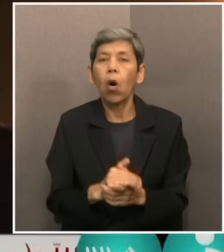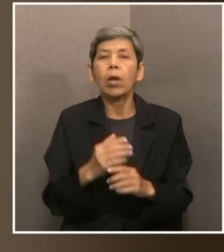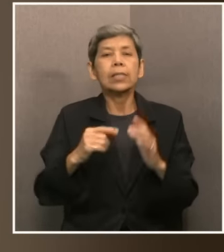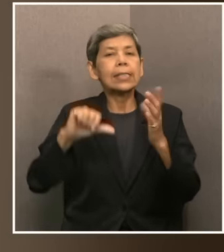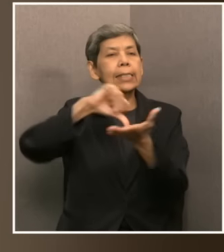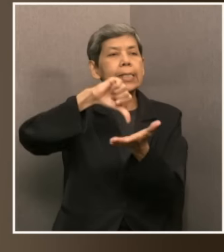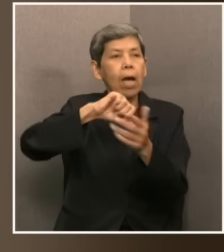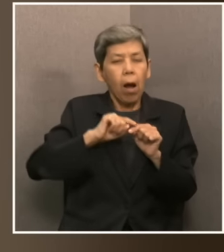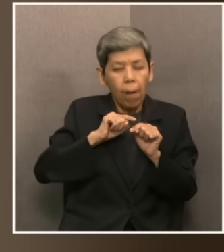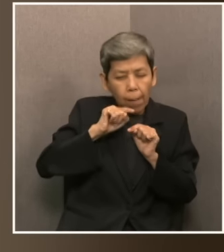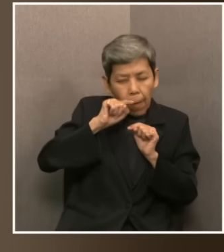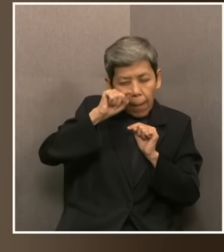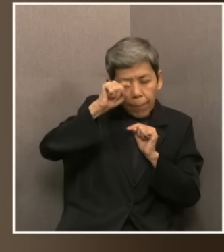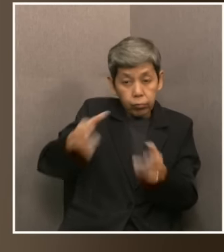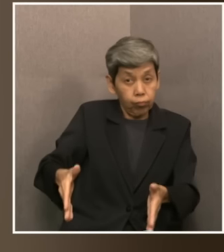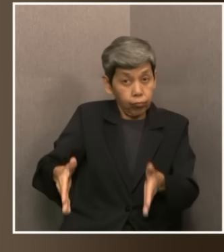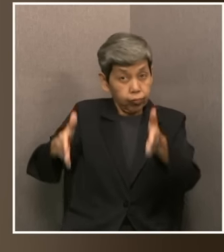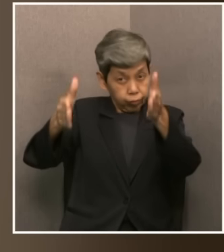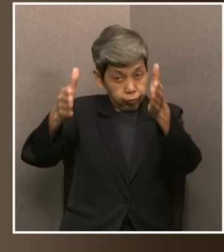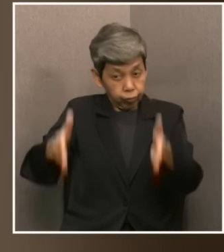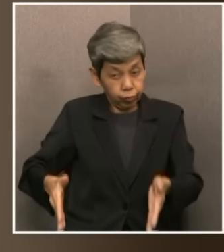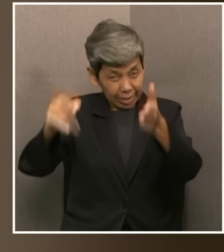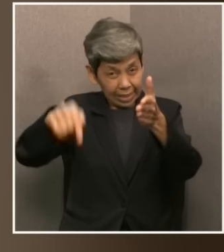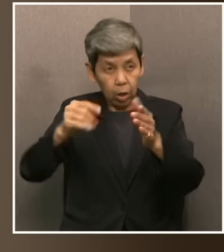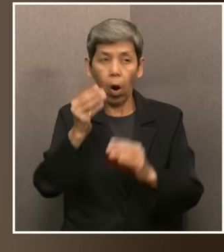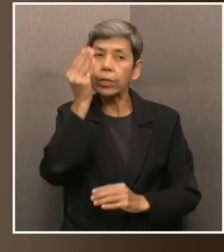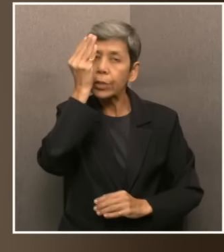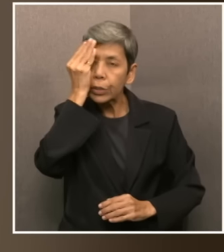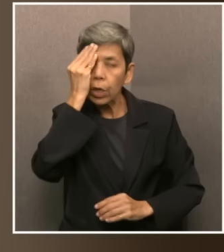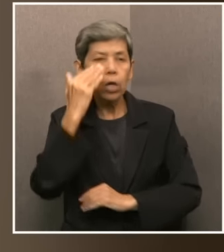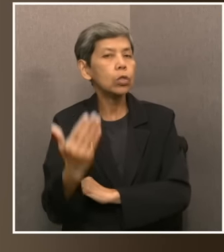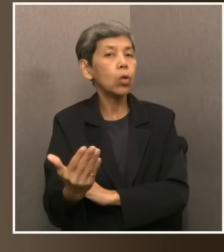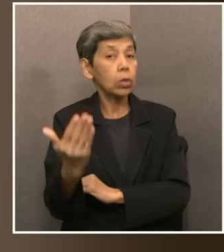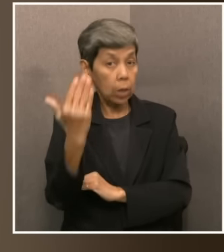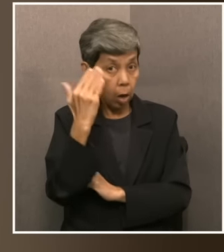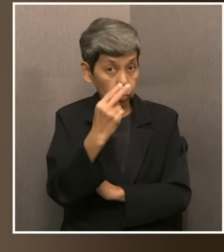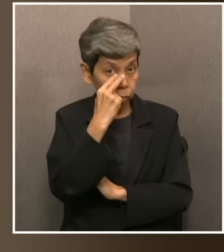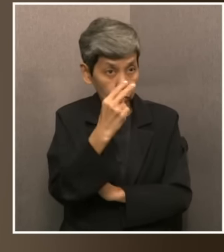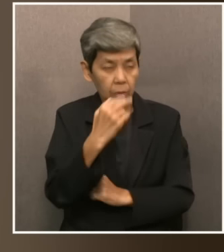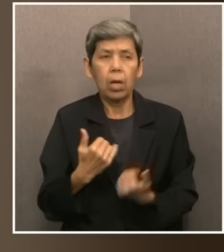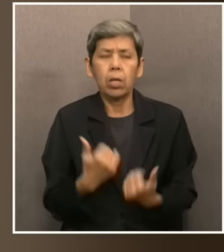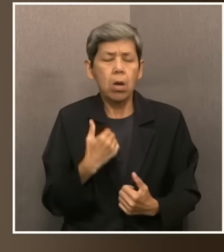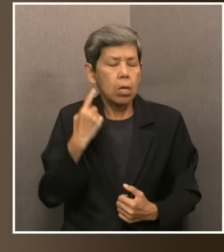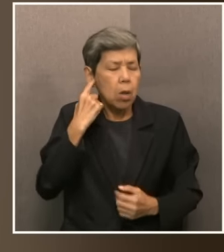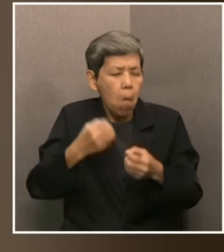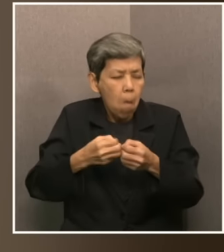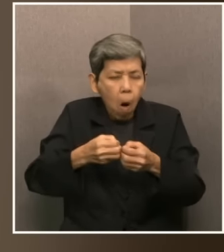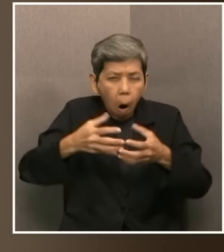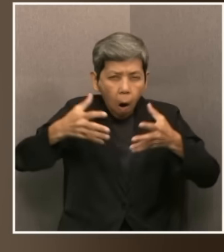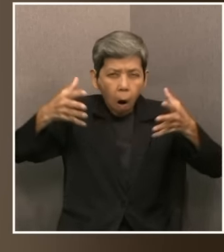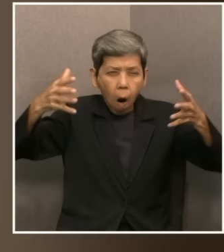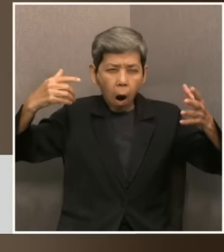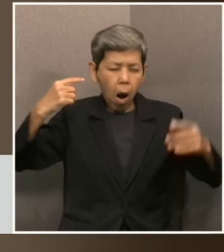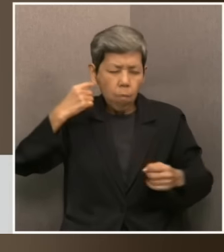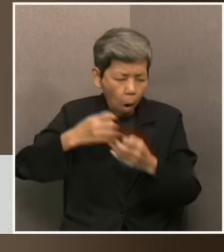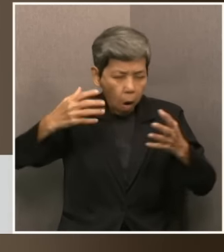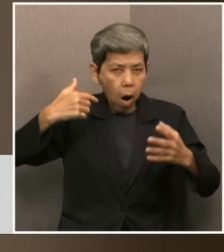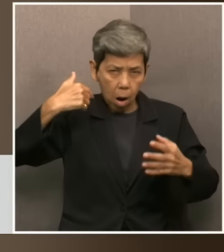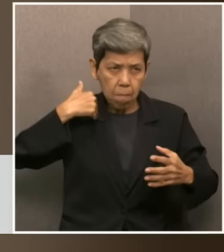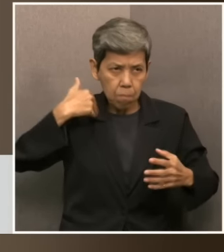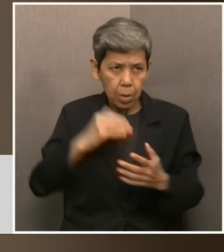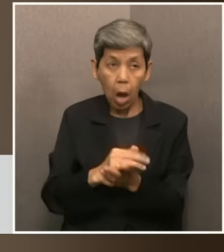ตกลงใกล้กับอาคารในนครเทลอาวีฟของอิสราเอลเมื่อเช้ามืดวันนี้ค่ะเกิดเสียงระเบิดดังสนั่นหลายครั้งและ